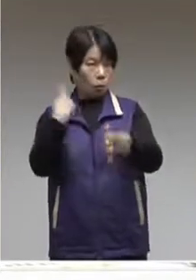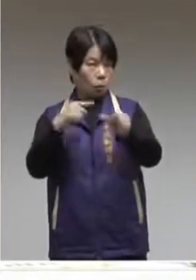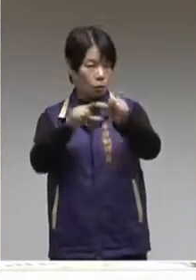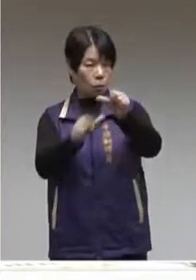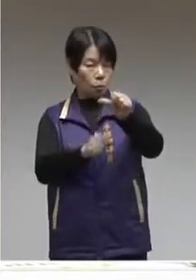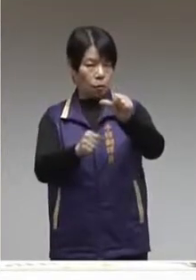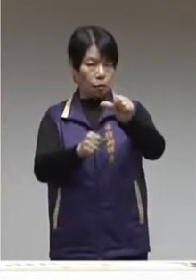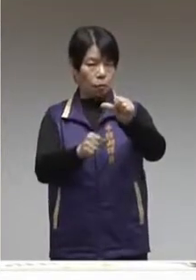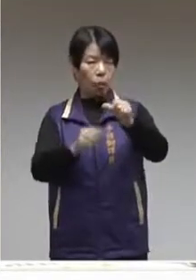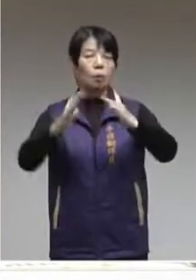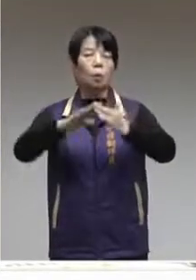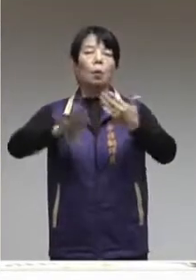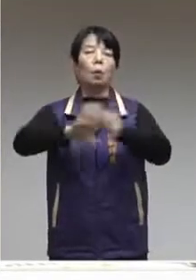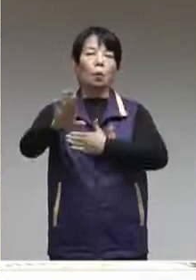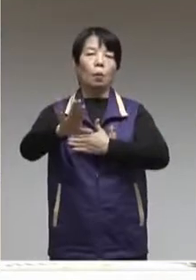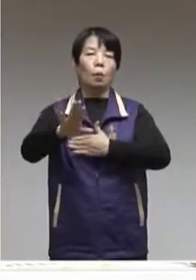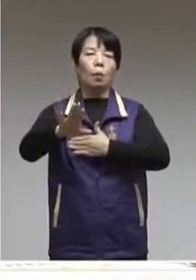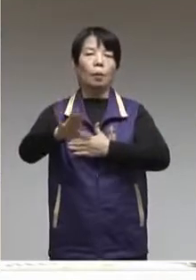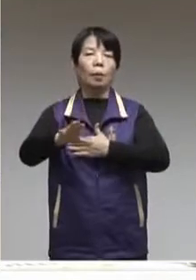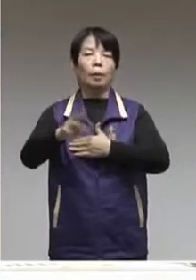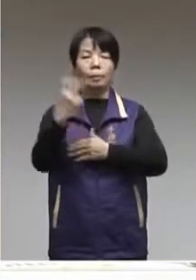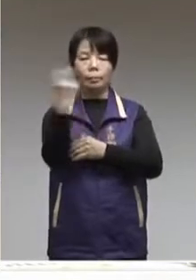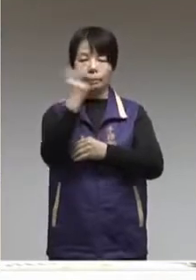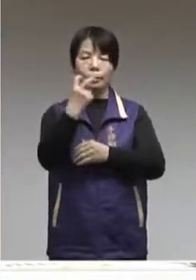就做过3个月左右的时间。